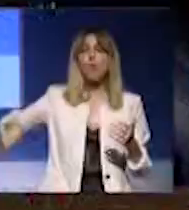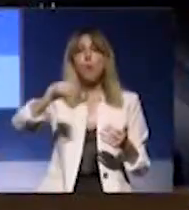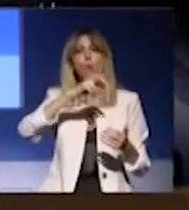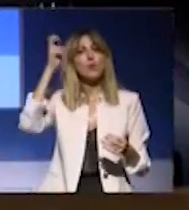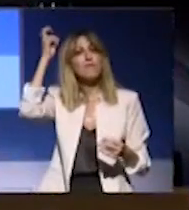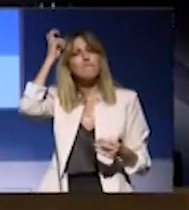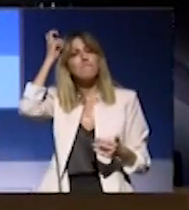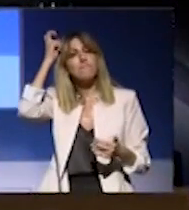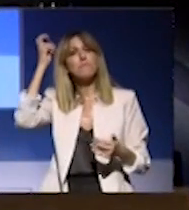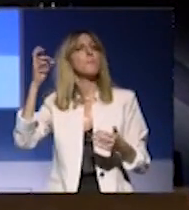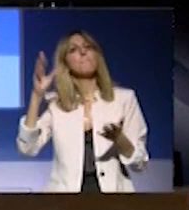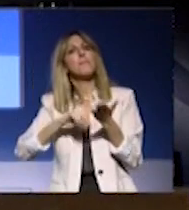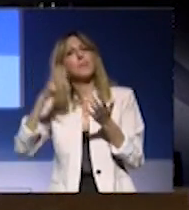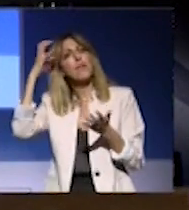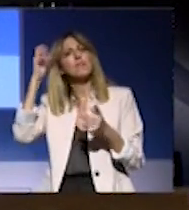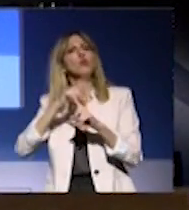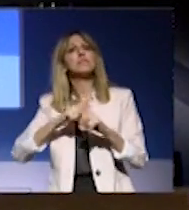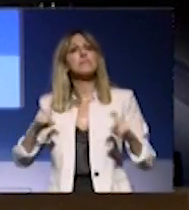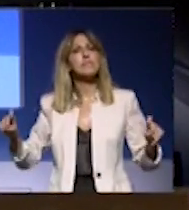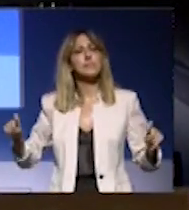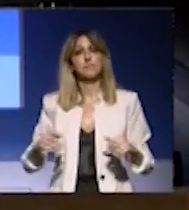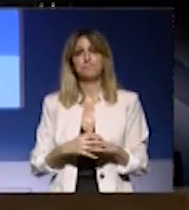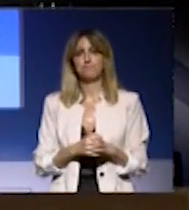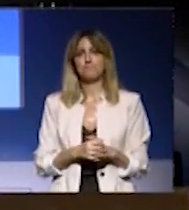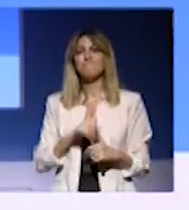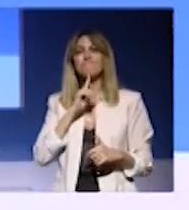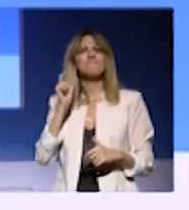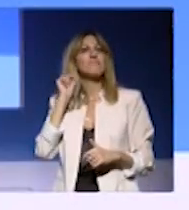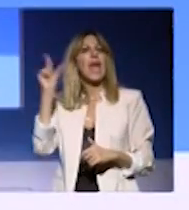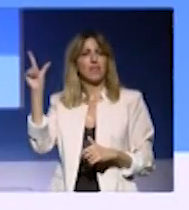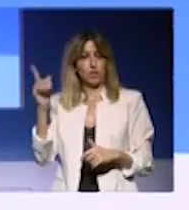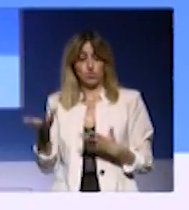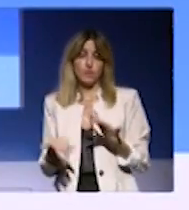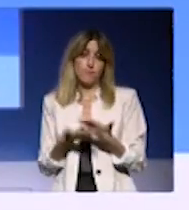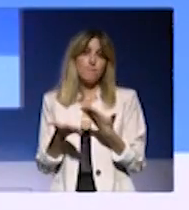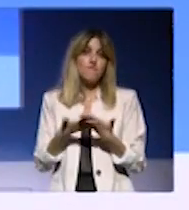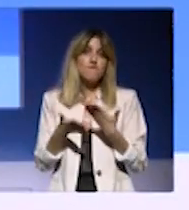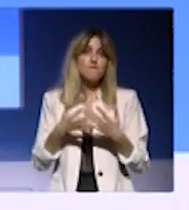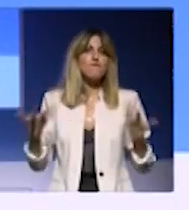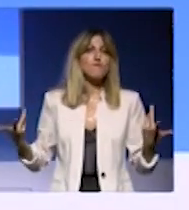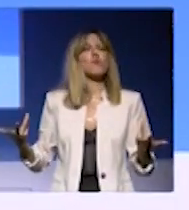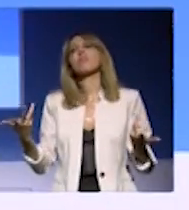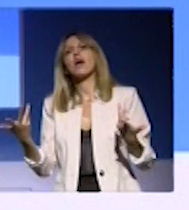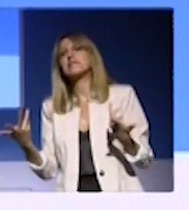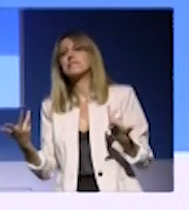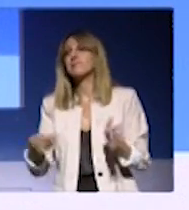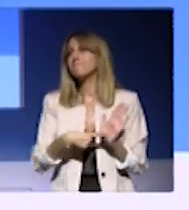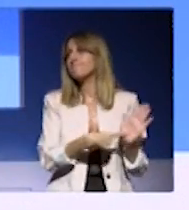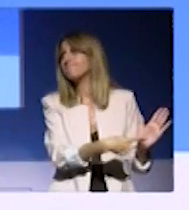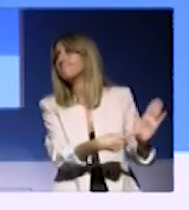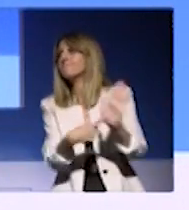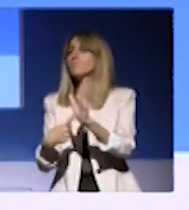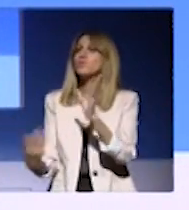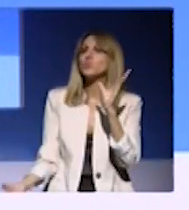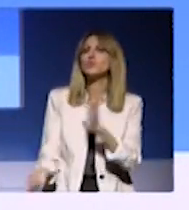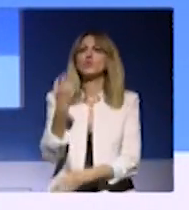Στηρίζοντας τις τοπικές επιχειρήσεις με μία φρέσκια, με μία σύγχρονη αναπτυξιακή μάτια. Τι πρέπει